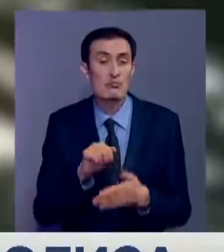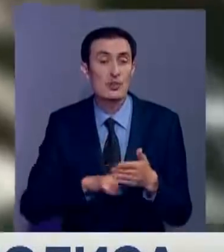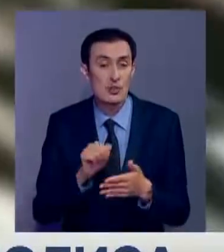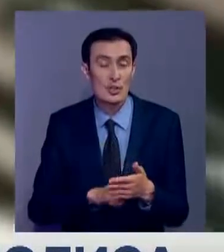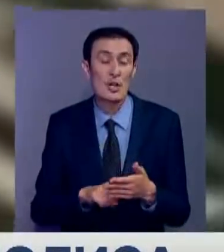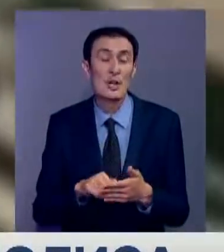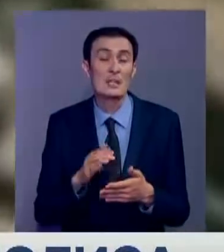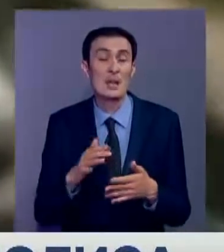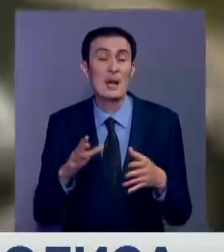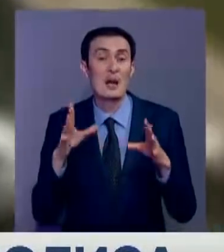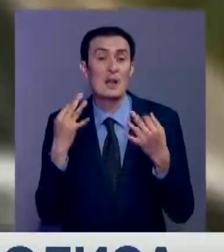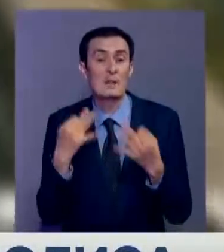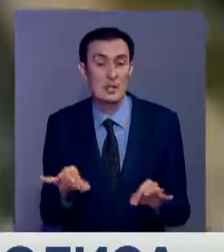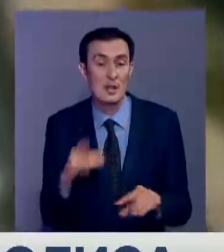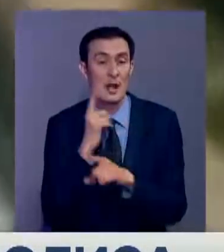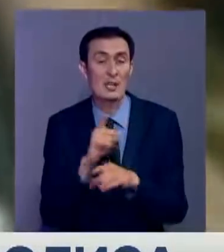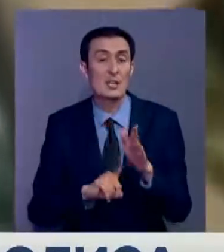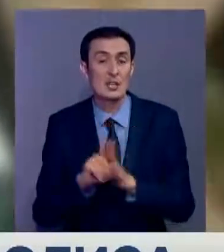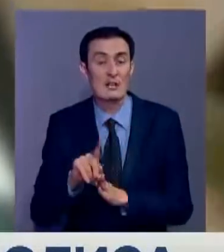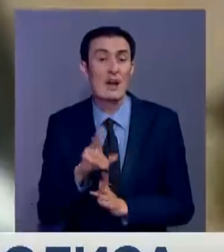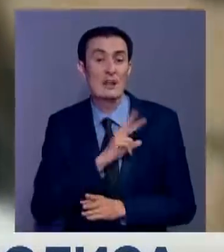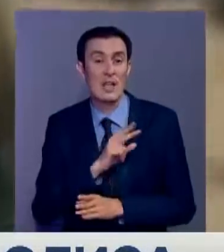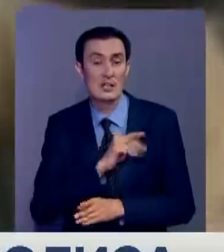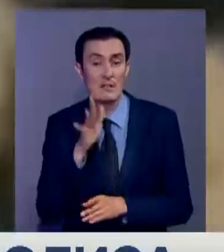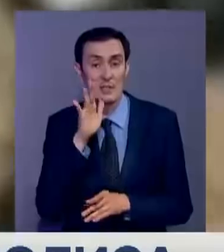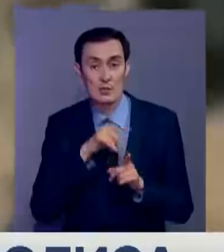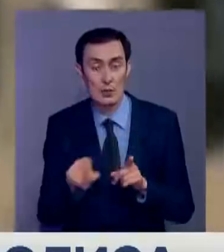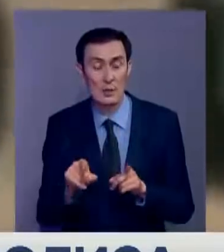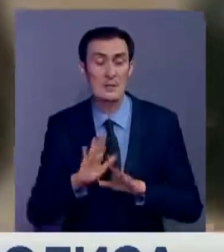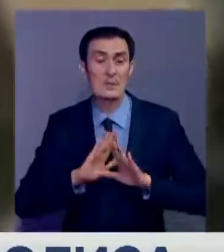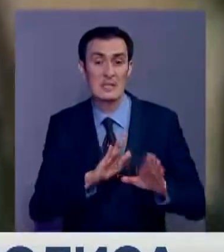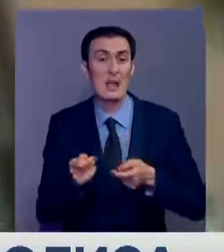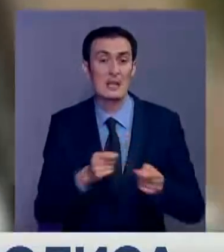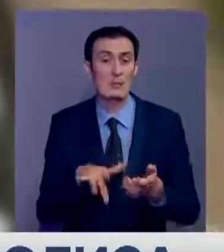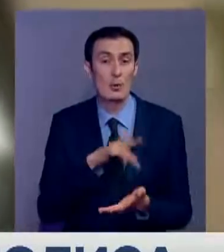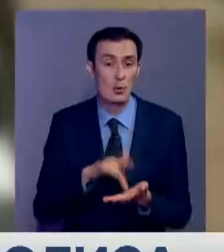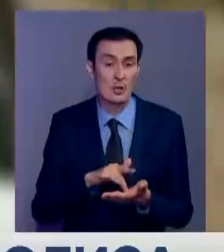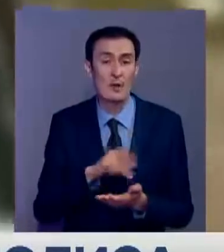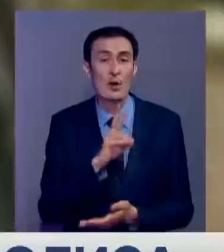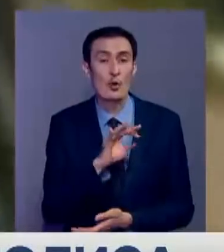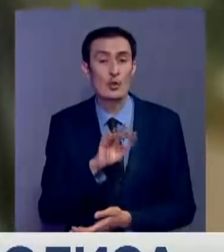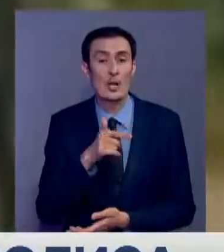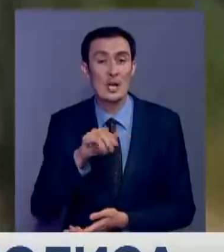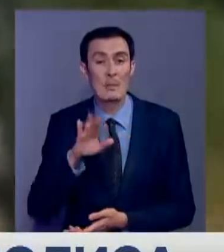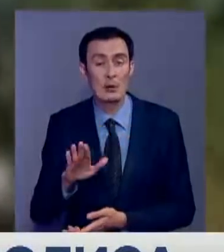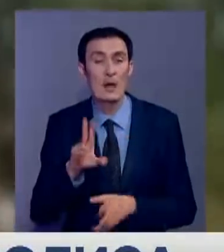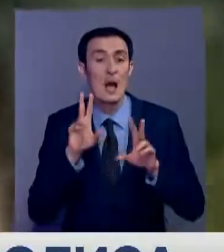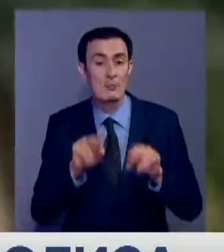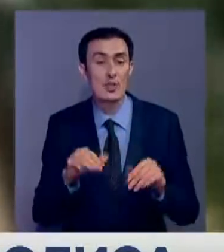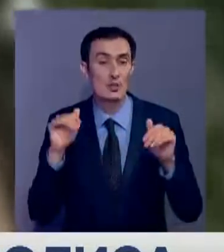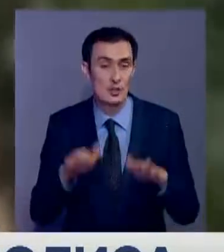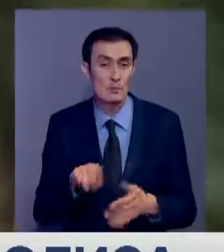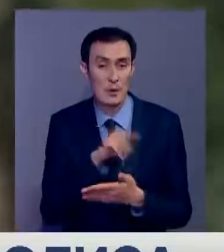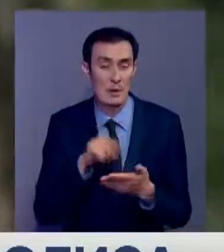причины, связанные с ослаблением карантина и началом дачного сезона. Заместитель акима города Ерлан Кужагапанов пообещал